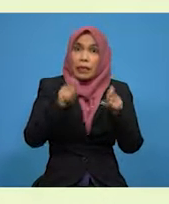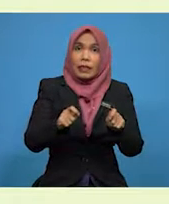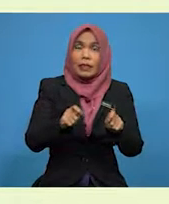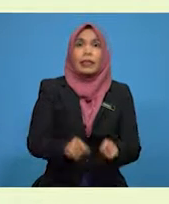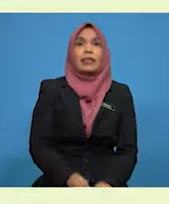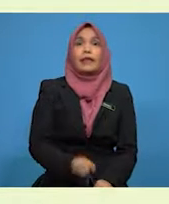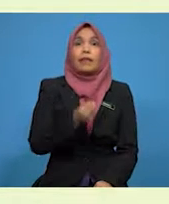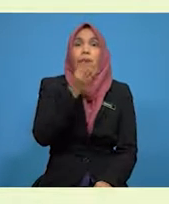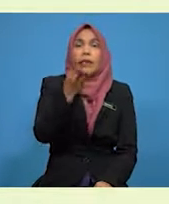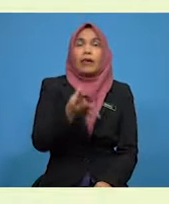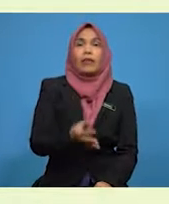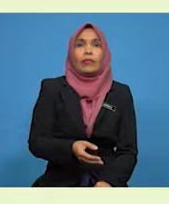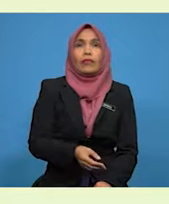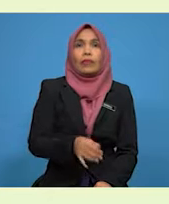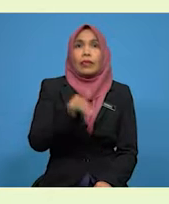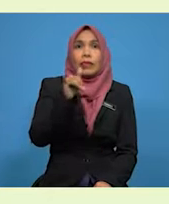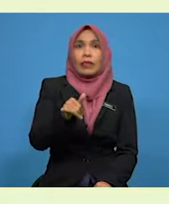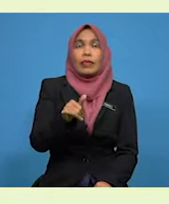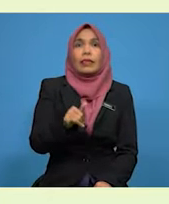tata tertib tidak boleh dikenakan.